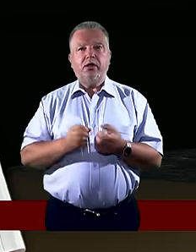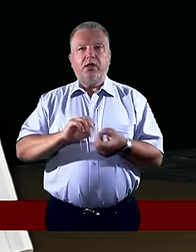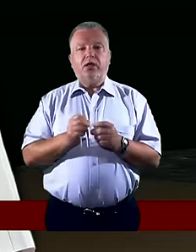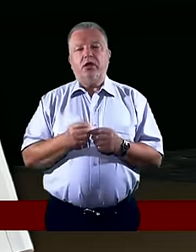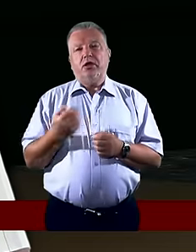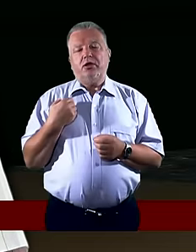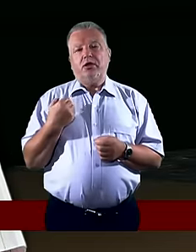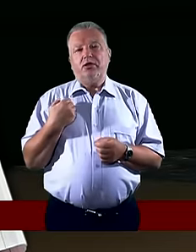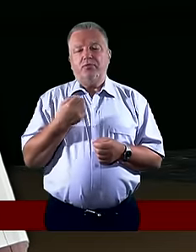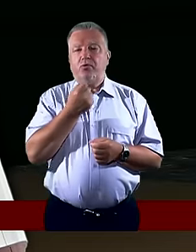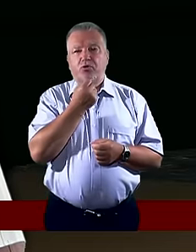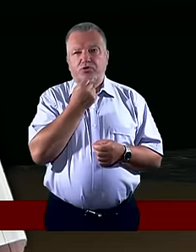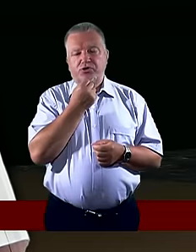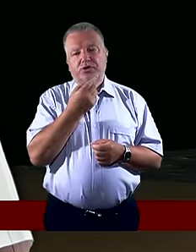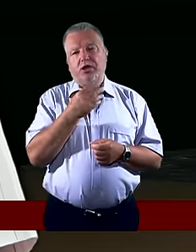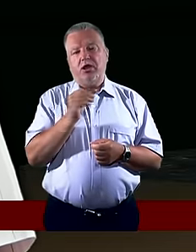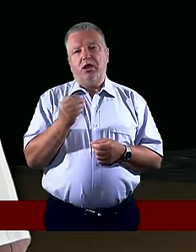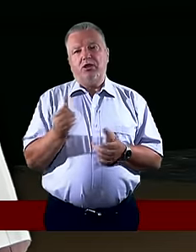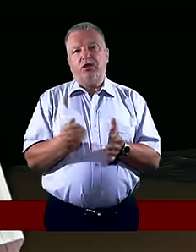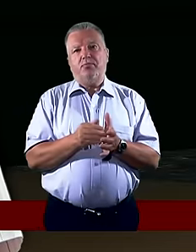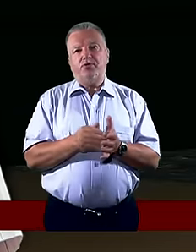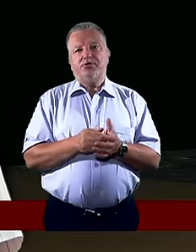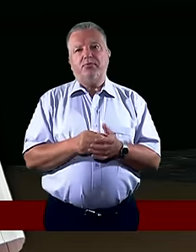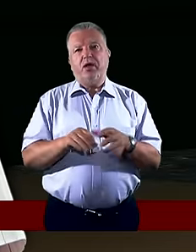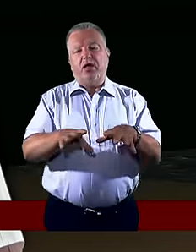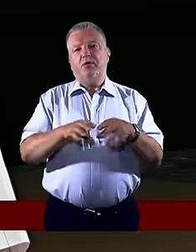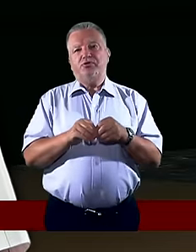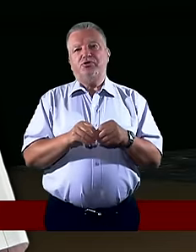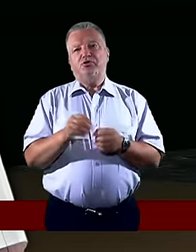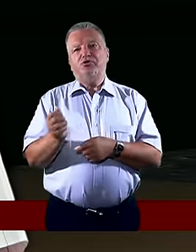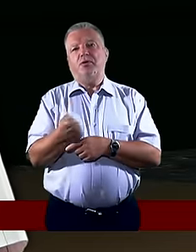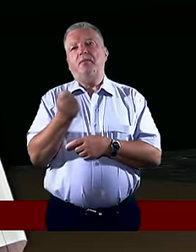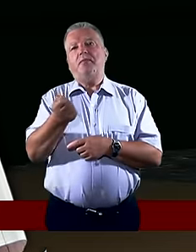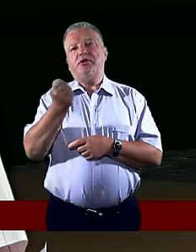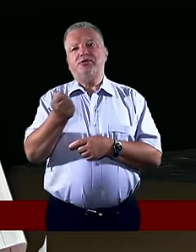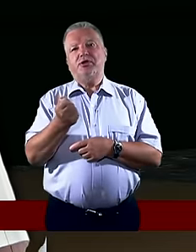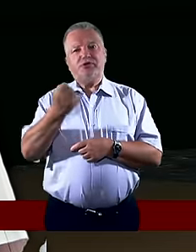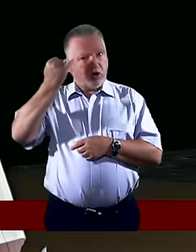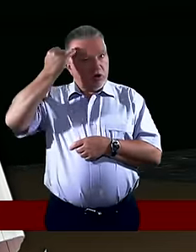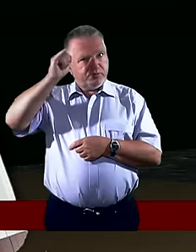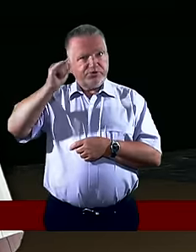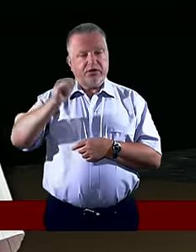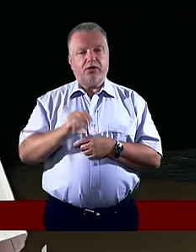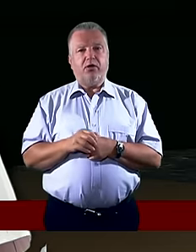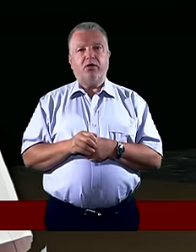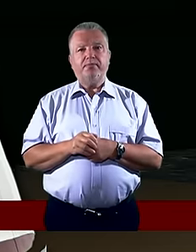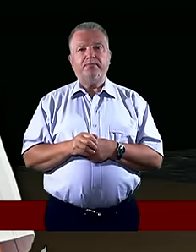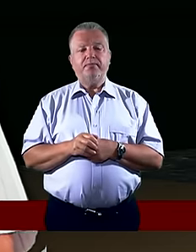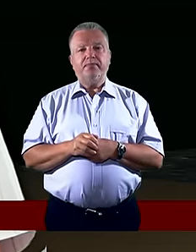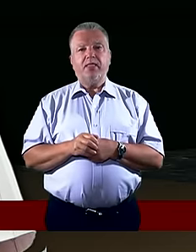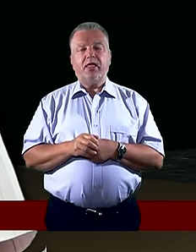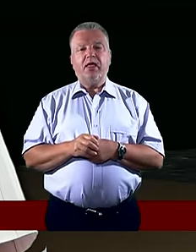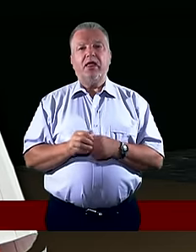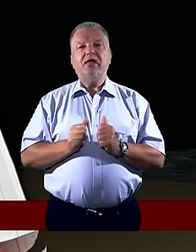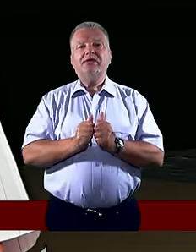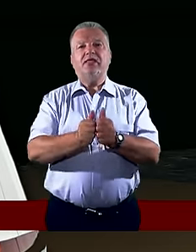pasterza do nich zatrudniać. A jak było za dużo, to mogły nie nadążyć, ale mogły się zgubić. Rolą pasterza, pamiętajmy